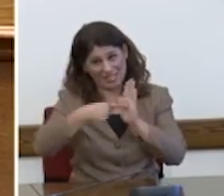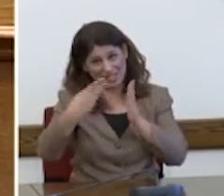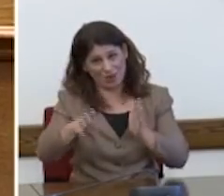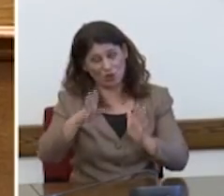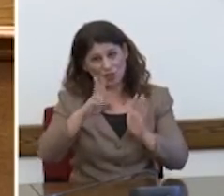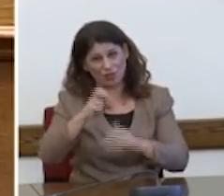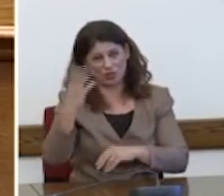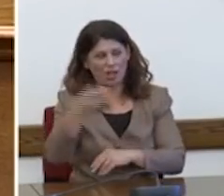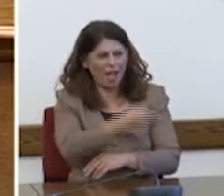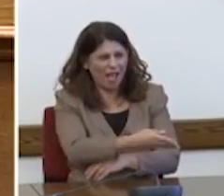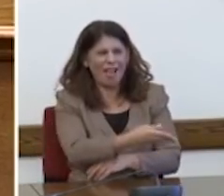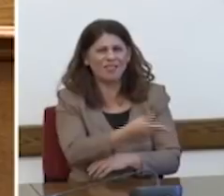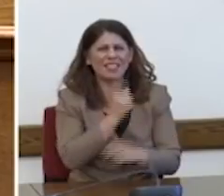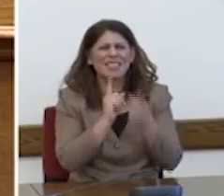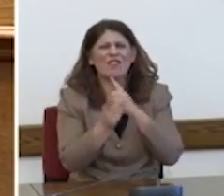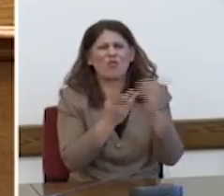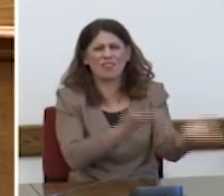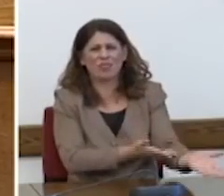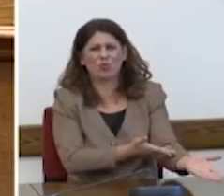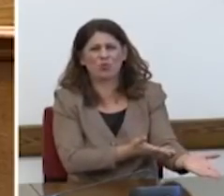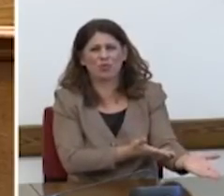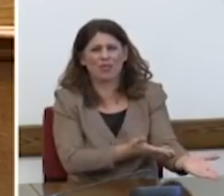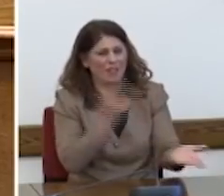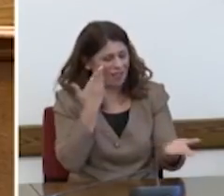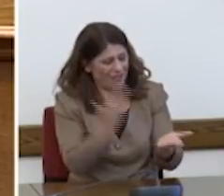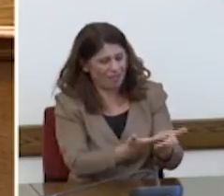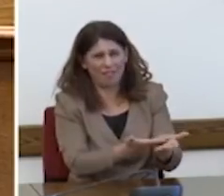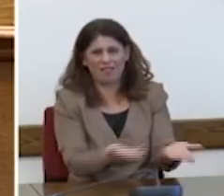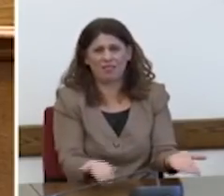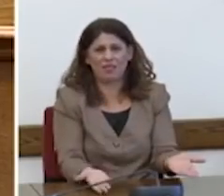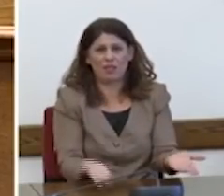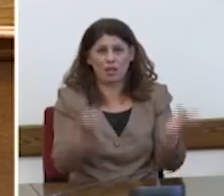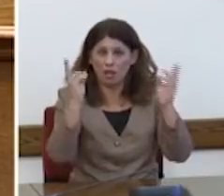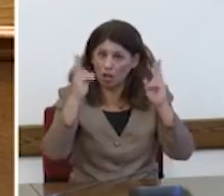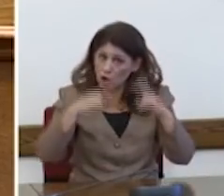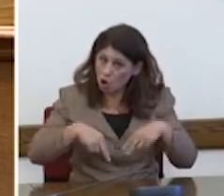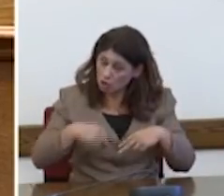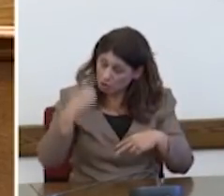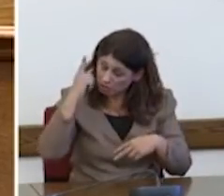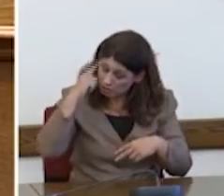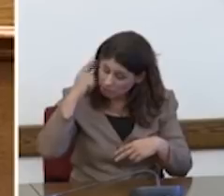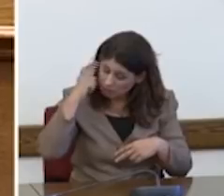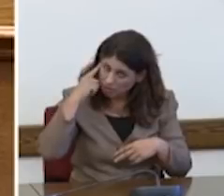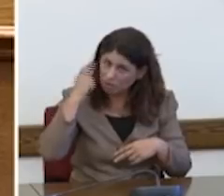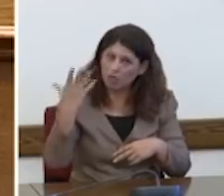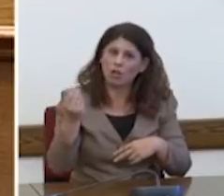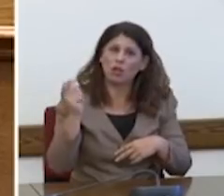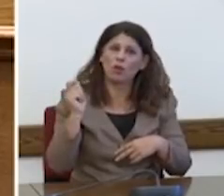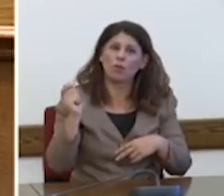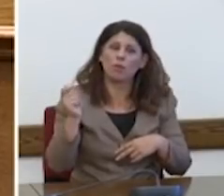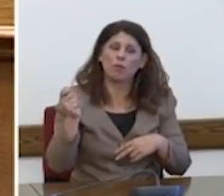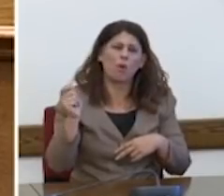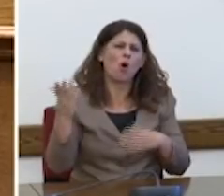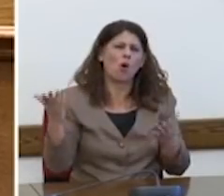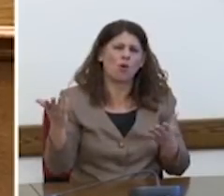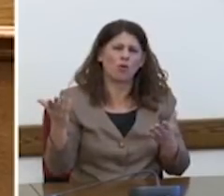των καπιταλιστών και των υπεριαλιστικών συμμαχιών τους. Γνωρίζετε προφανώς, όσα πολιτικά φύκια και αν προσπαθείτε να